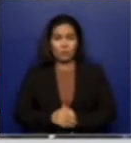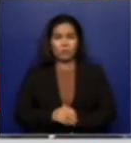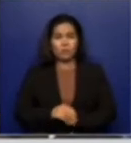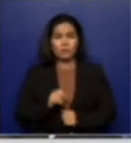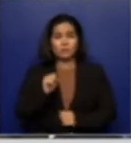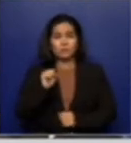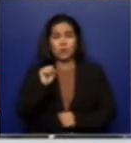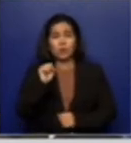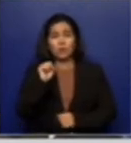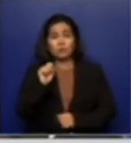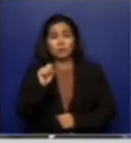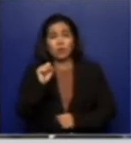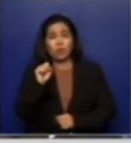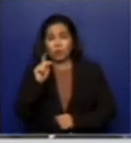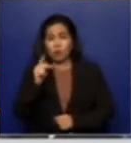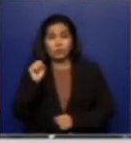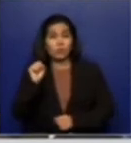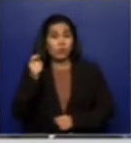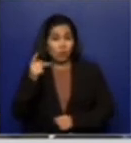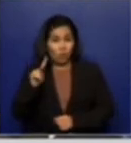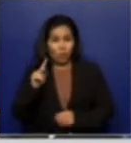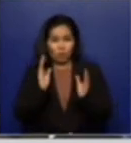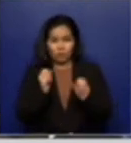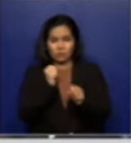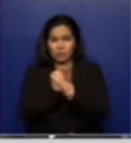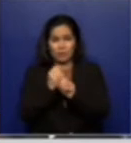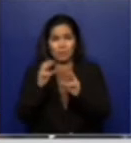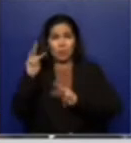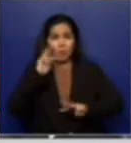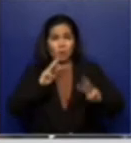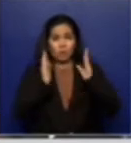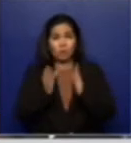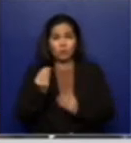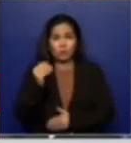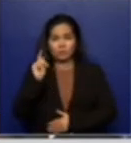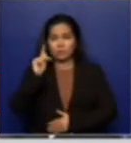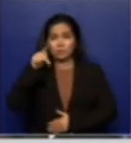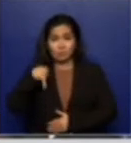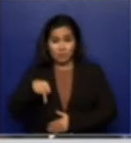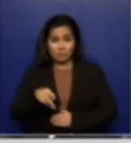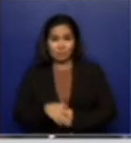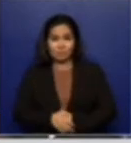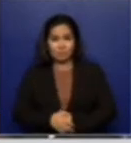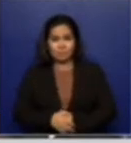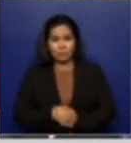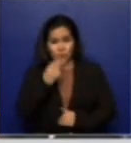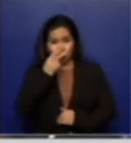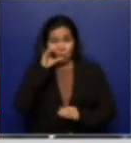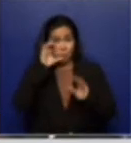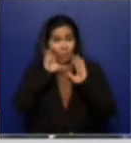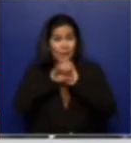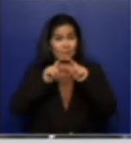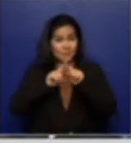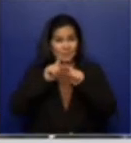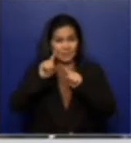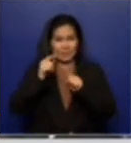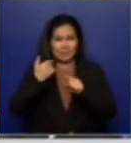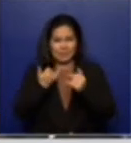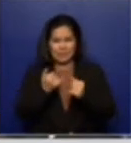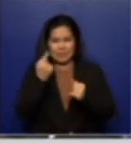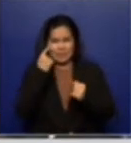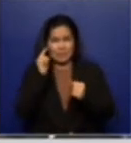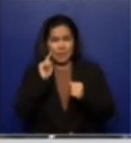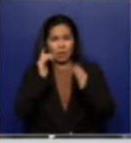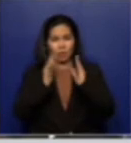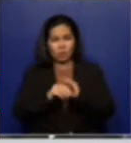สคว่างงานอีก 1,000 คนท่านประธานดูภาพที่1นะครับวันนี้มีการประมาณการว่าคนว่างง